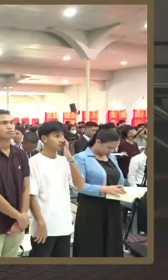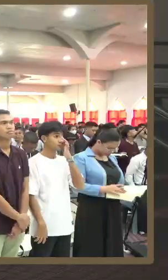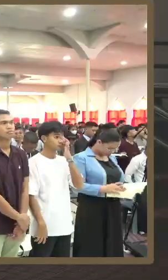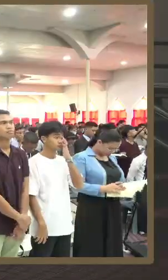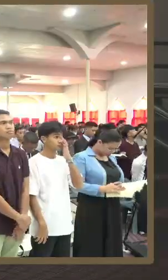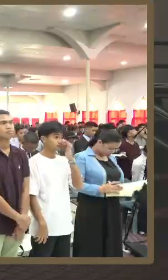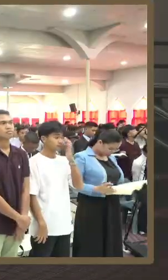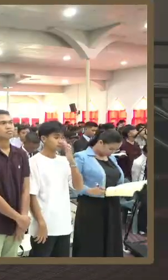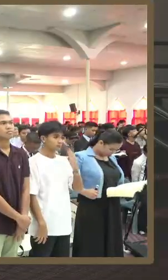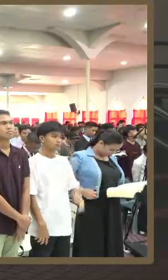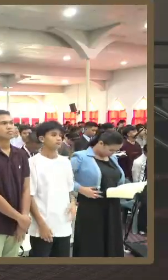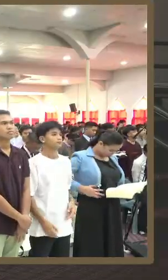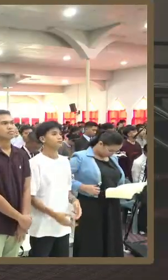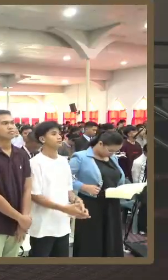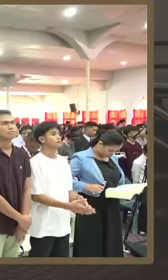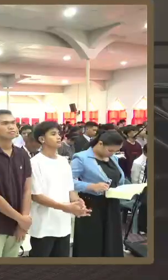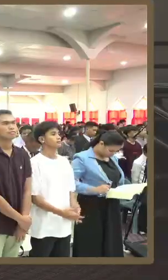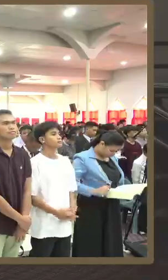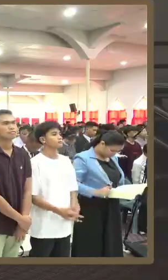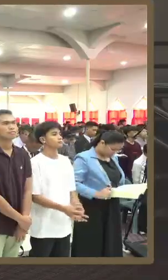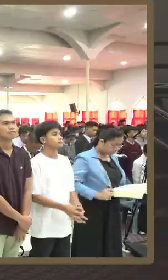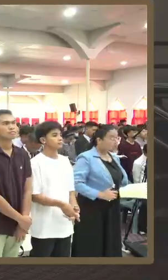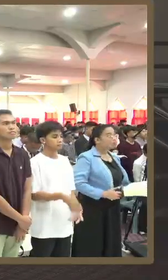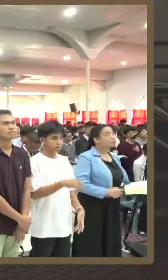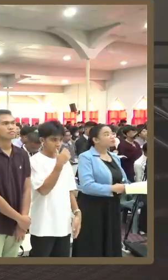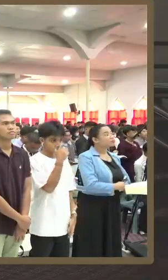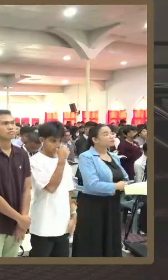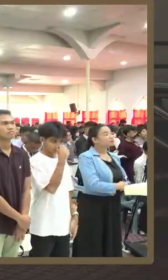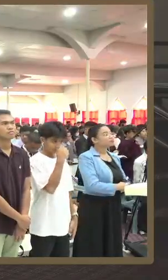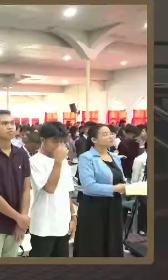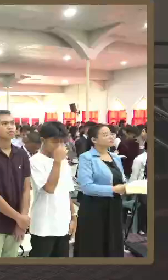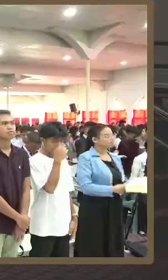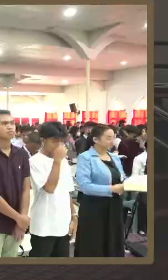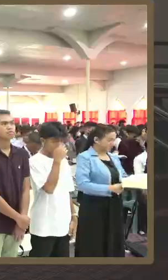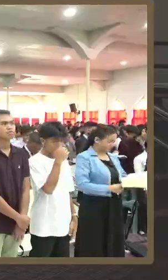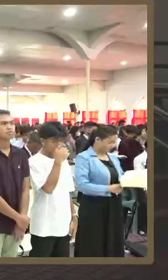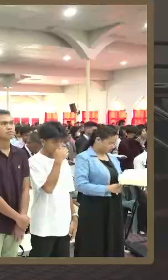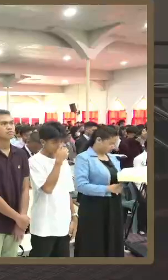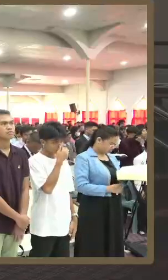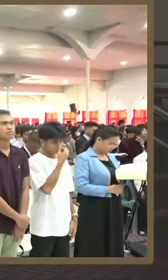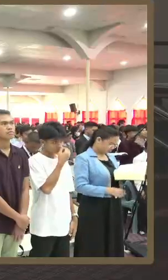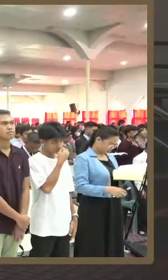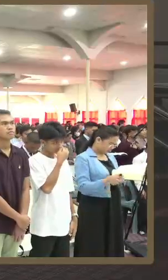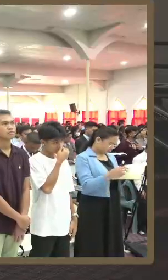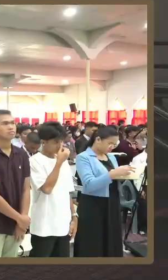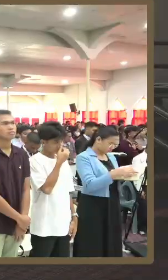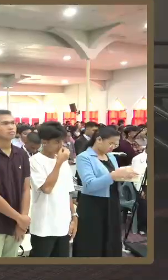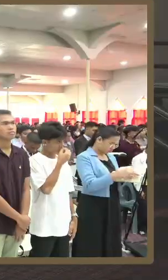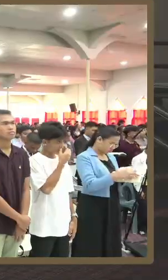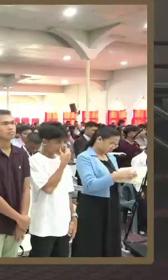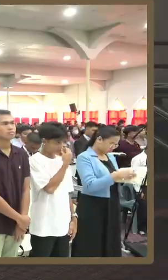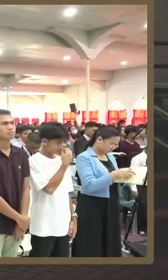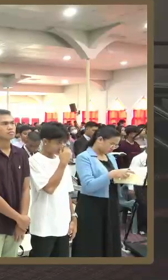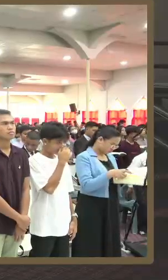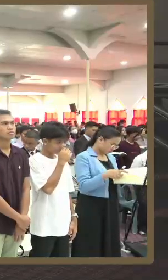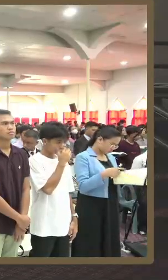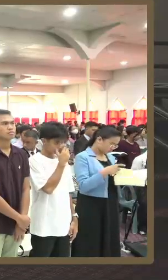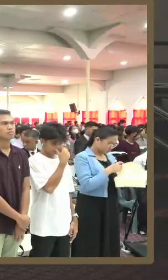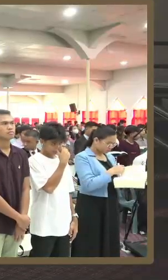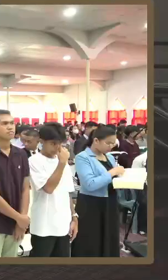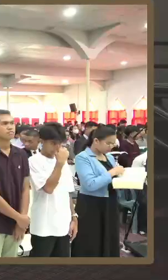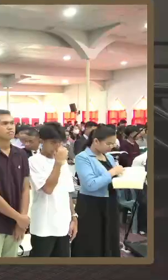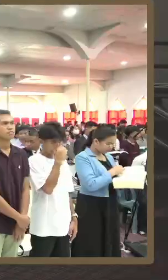Actually, this is the song of David to Asaph, his musician, other musician. And